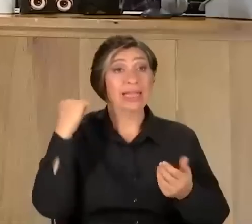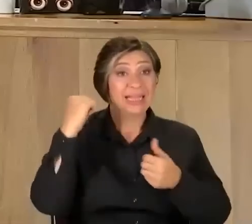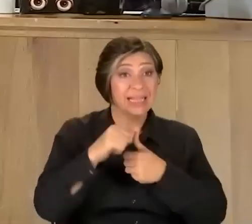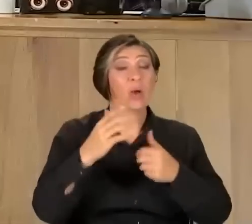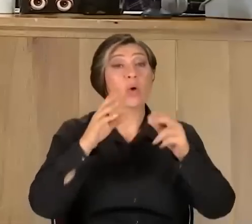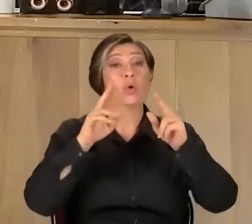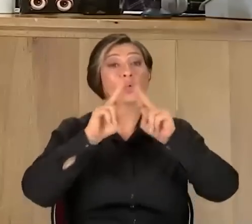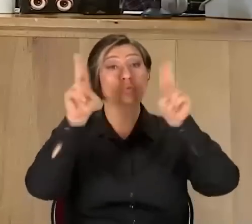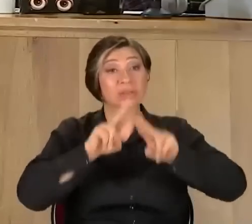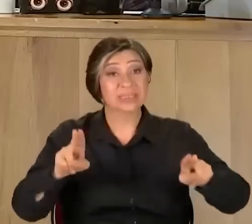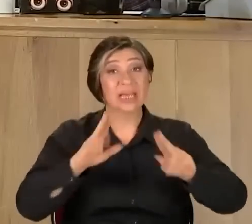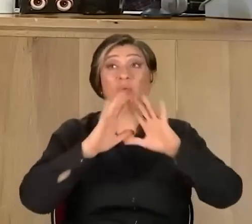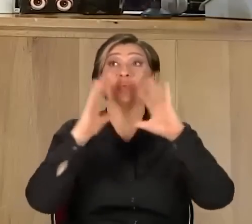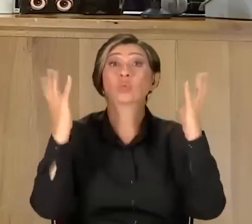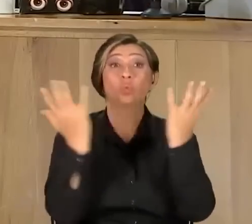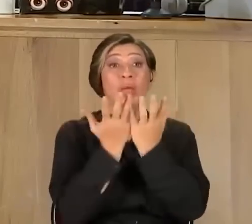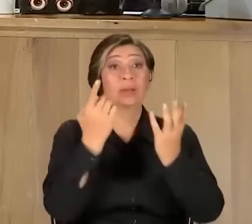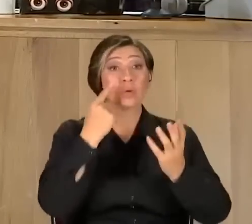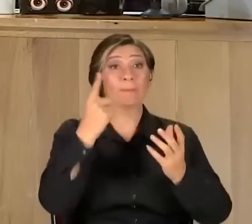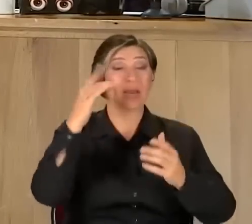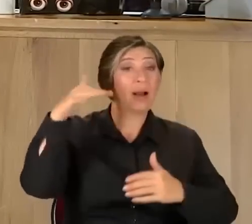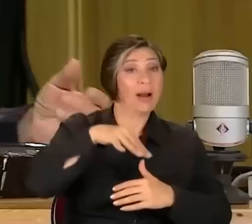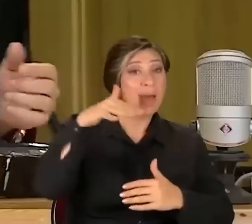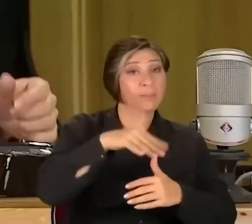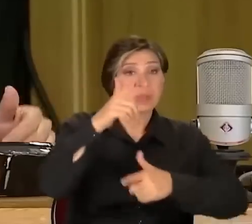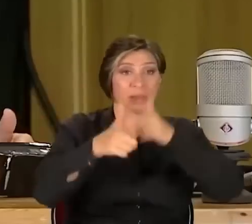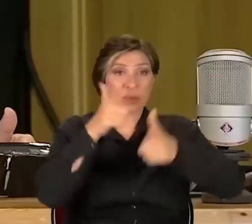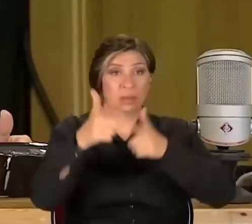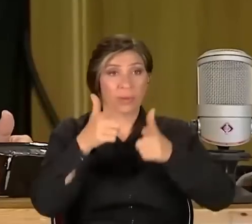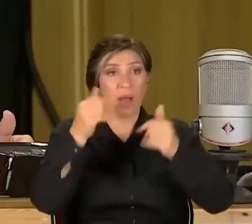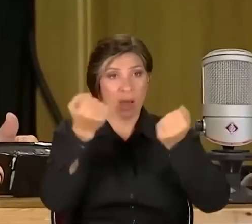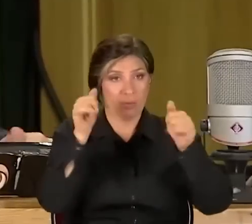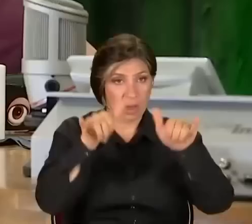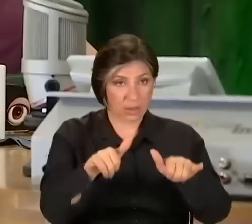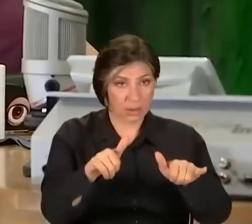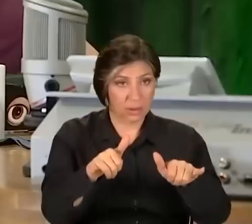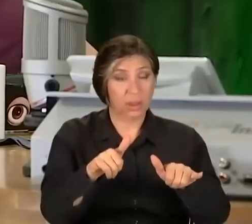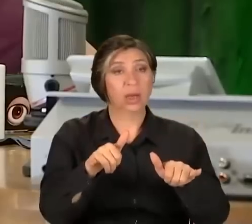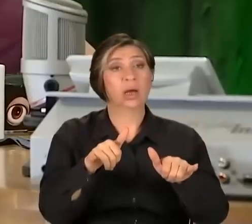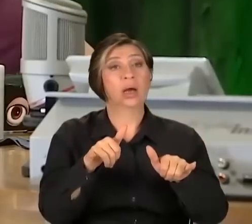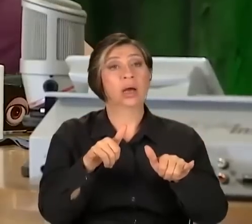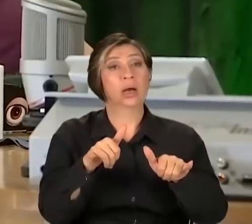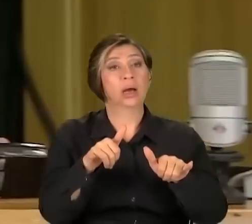de hani uluslararası ya da evrensel normlarda bir rap klibi çekiyorsun Yani aynı araba aynı